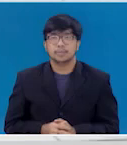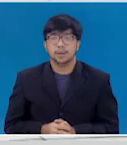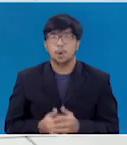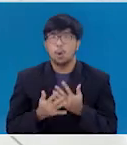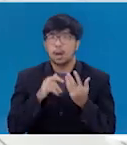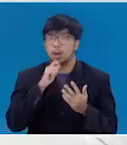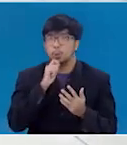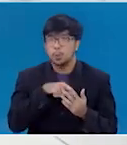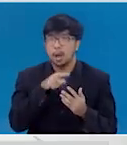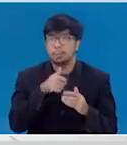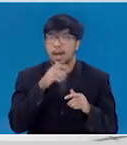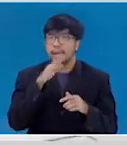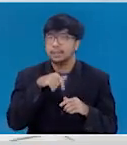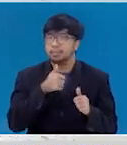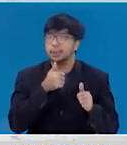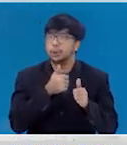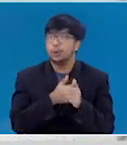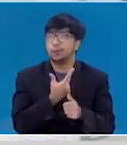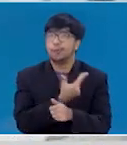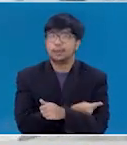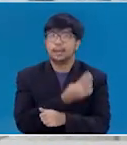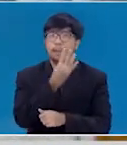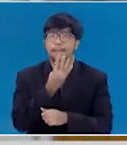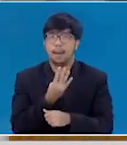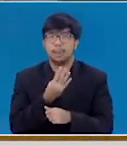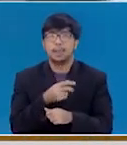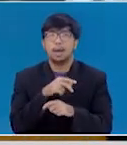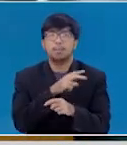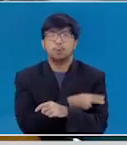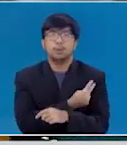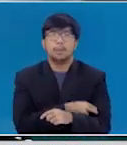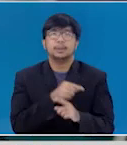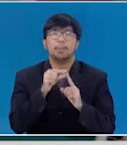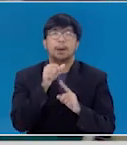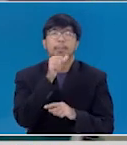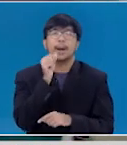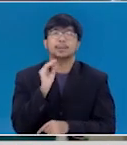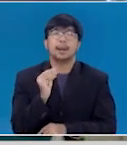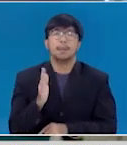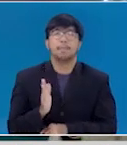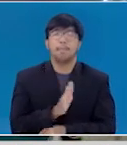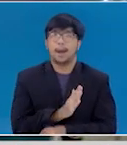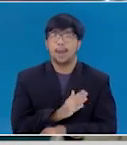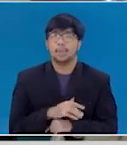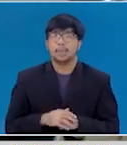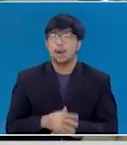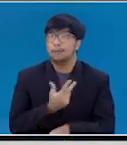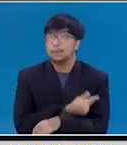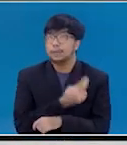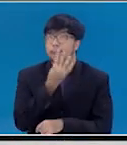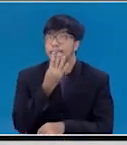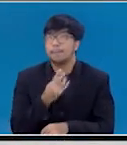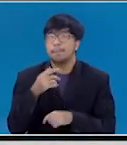Sejumlah warga lanjut usia hari ini mengikuti vaksinasi COVID-19 booster kedua di Puskesmas Palmerah, Jakarta